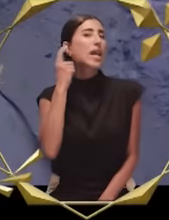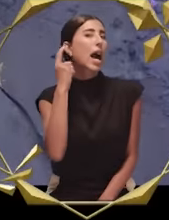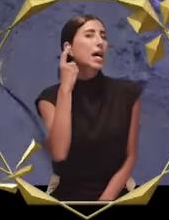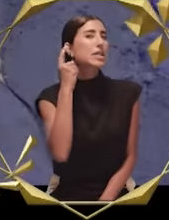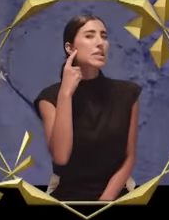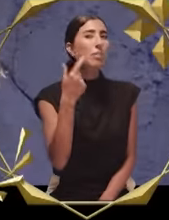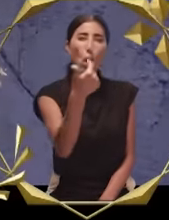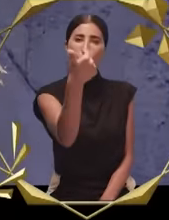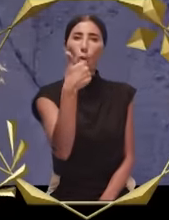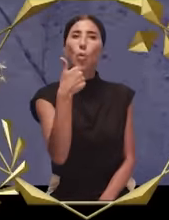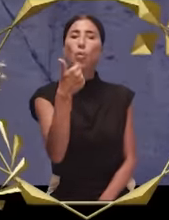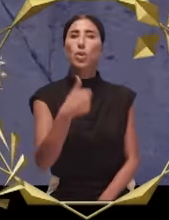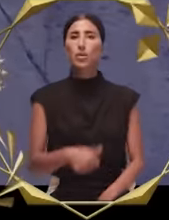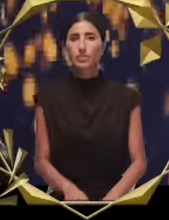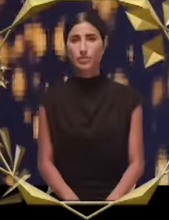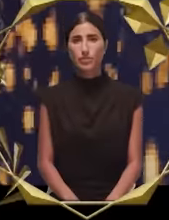يخفى علي